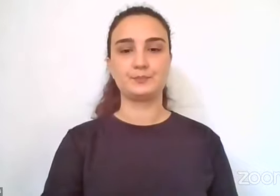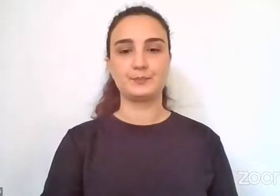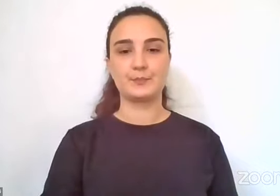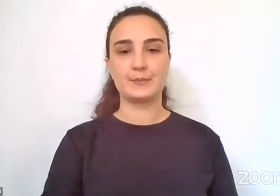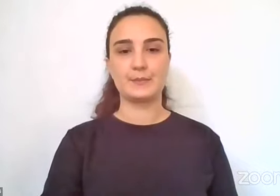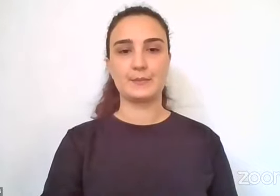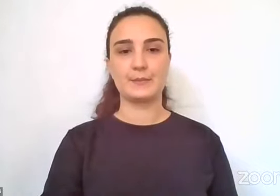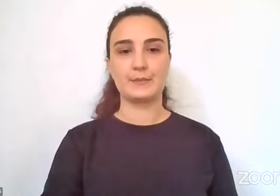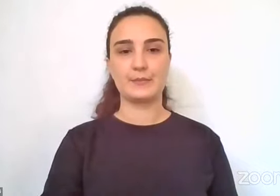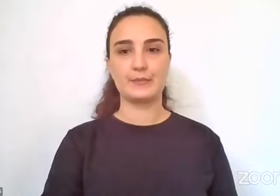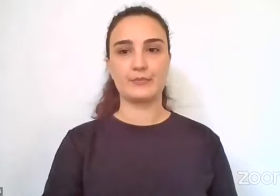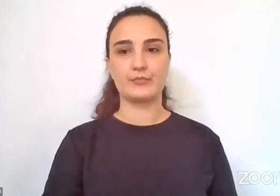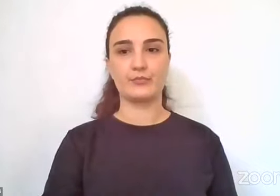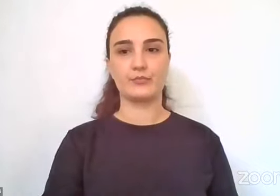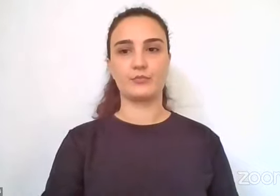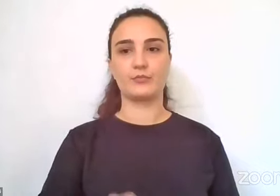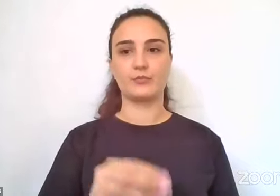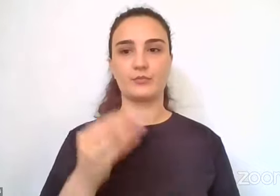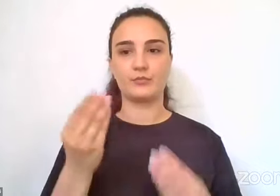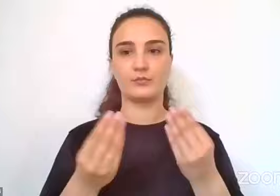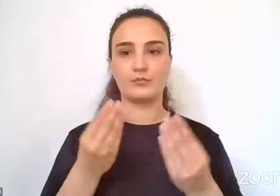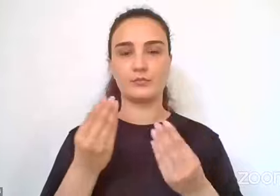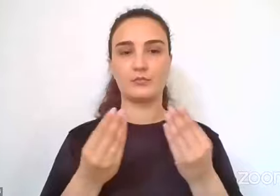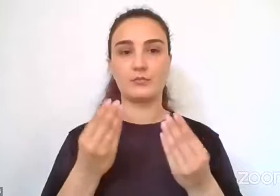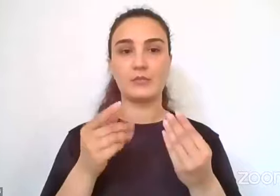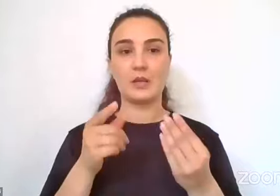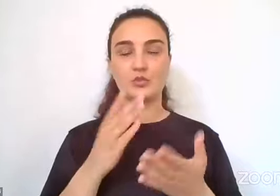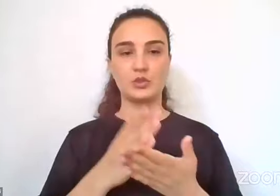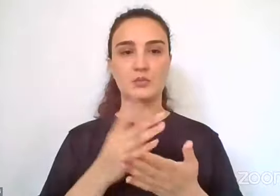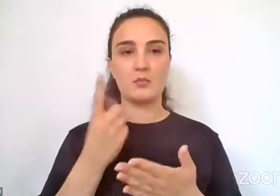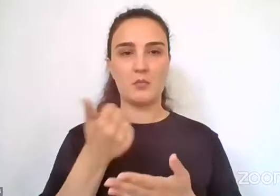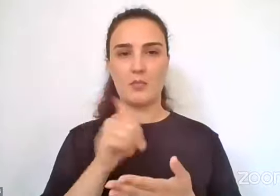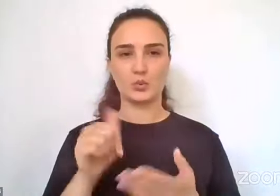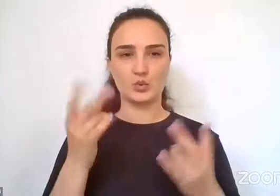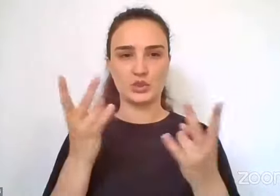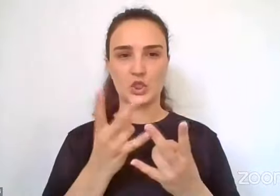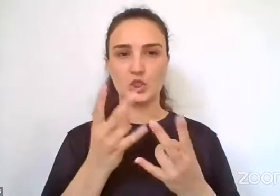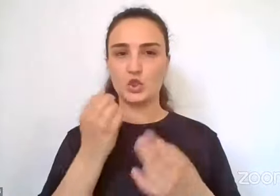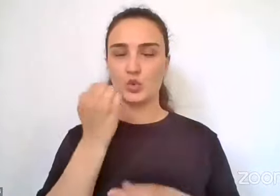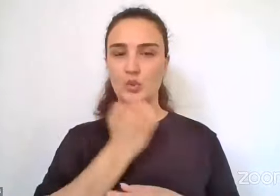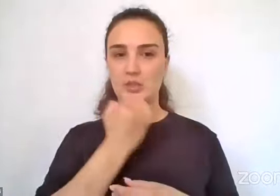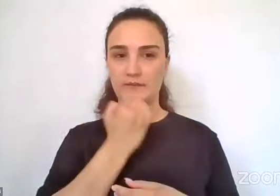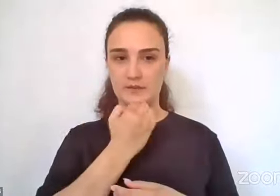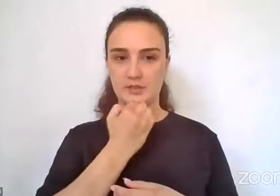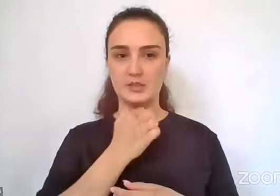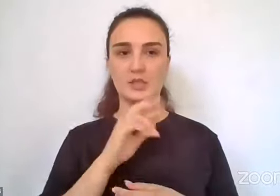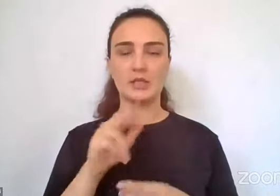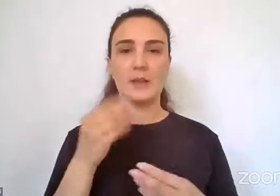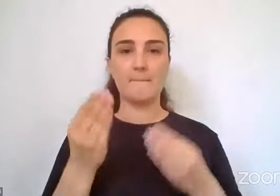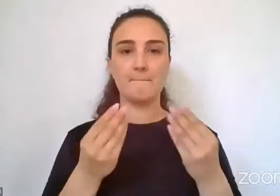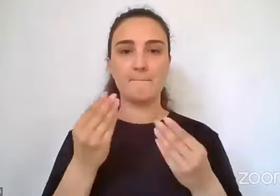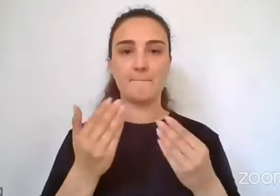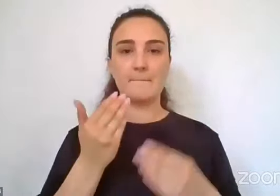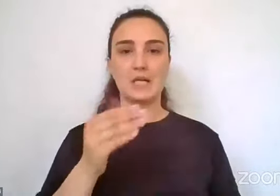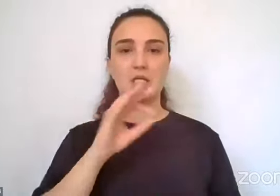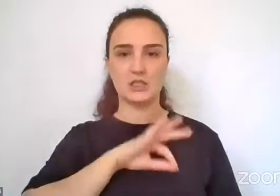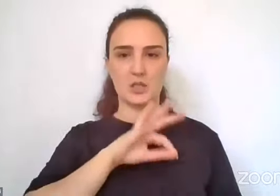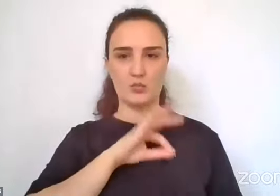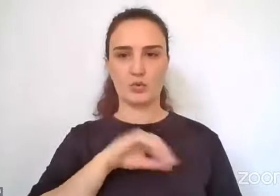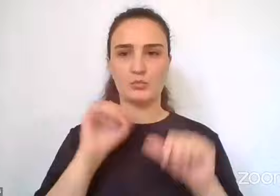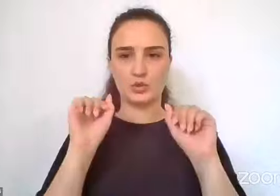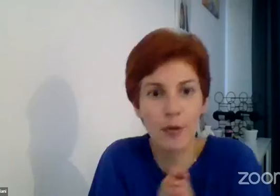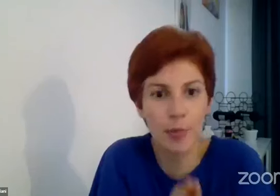მანქანა არის საჭირო ნივთი ზოგადად და მანქანის გამოყენება შეუძლია